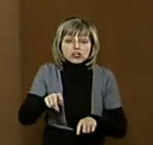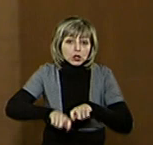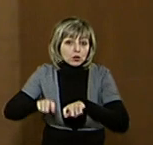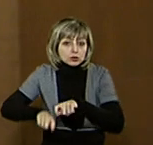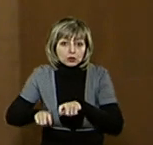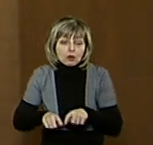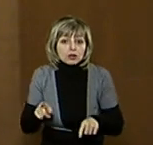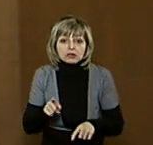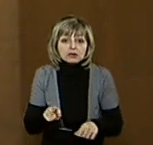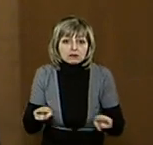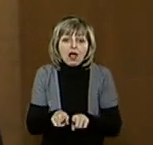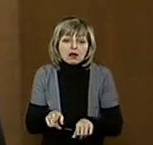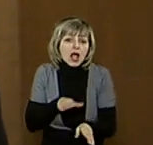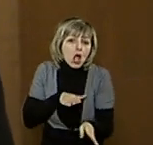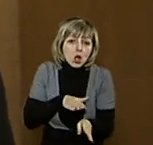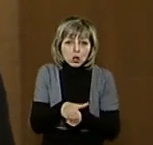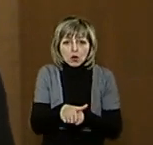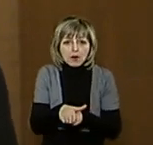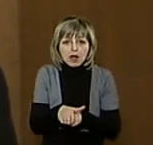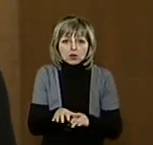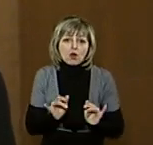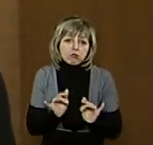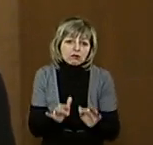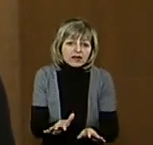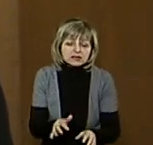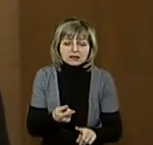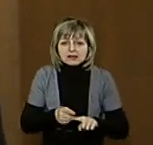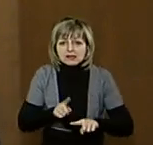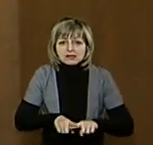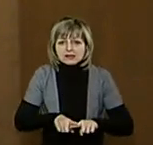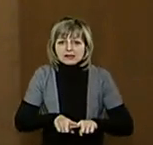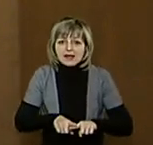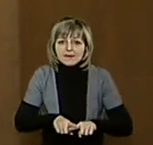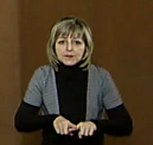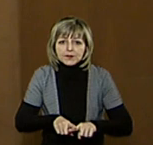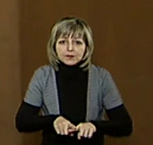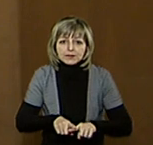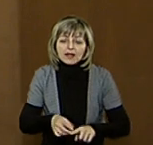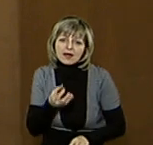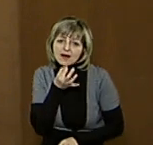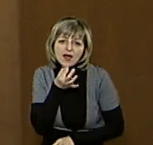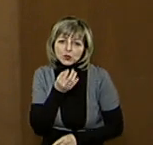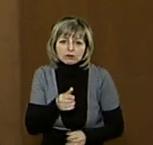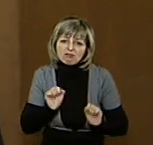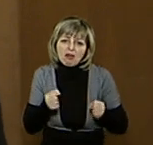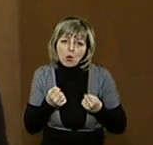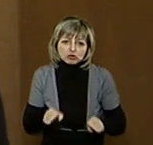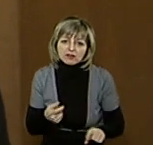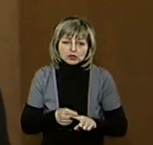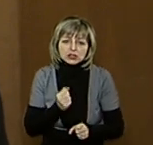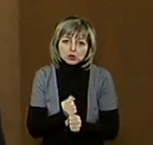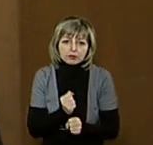щоб так глобальний, значить, ну, провести це, ну, практично ще рано неможливо цього